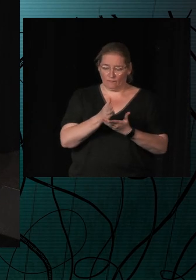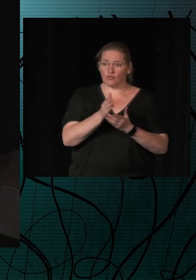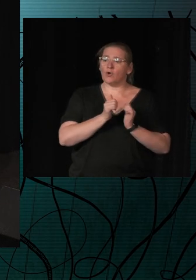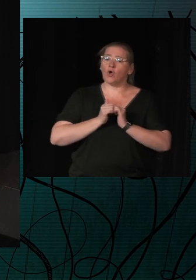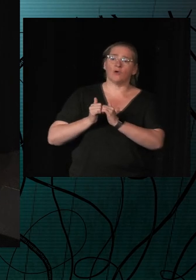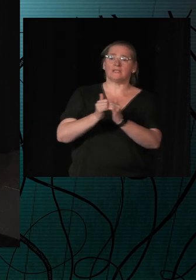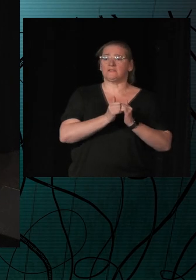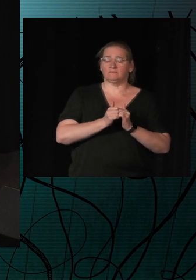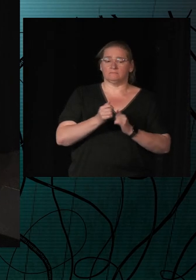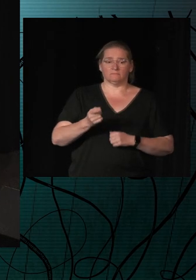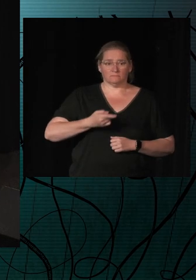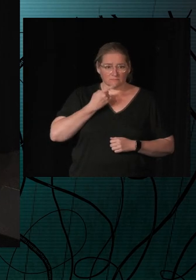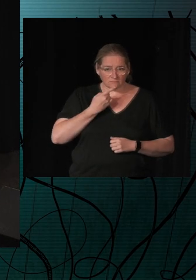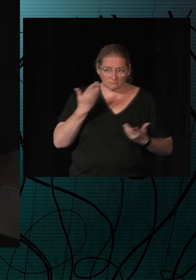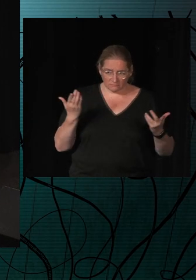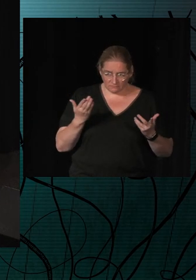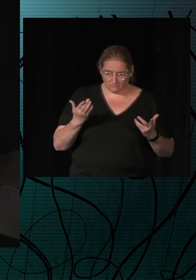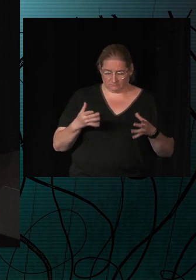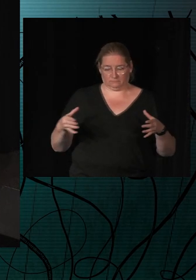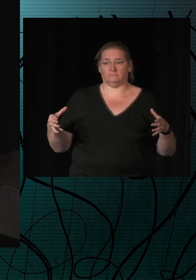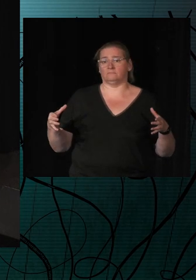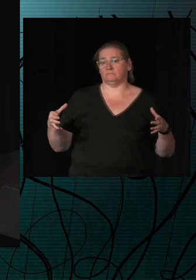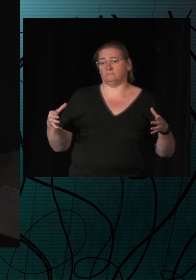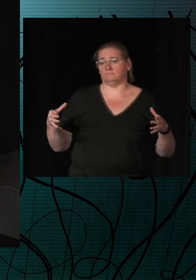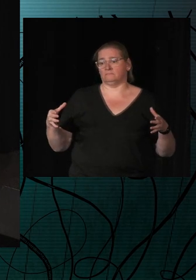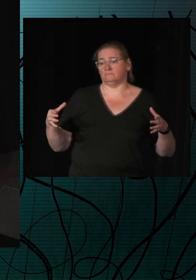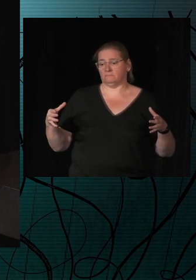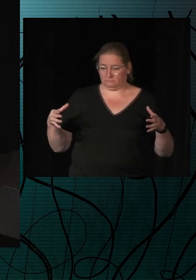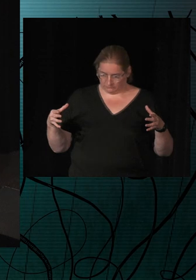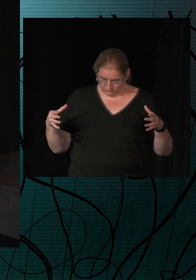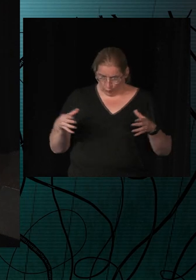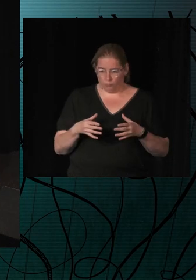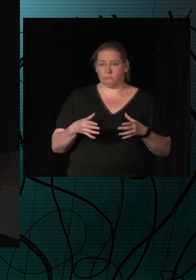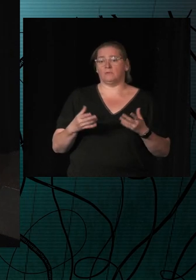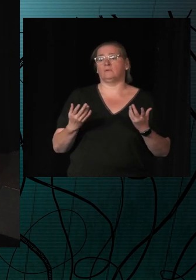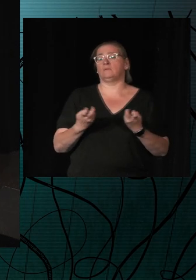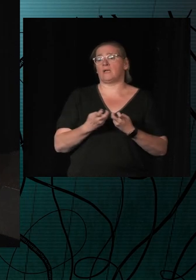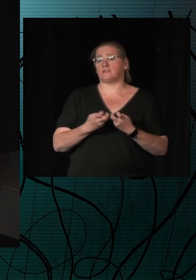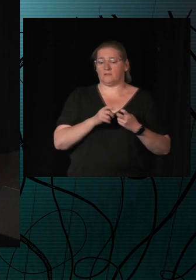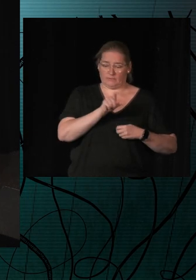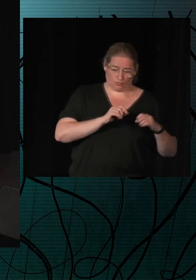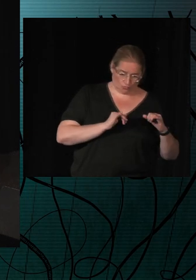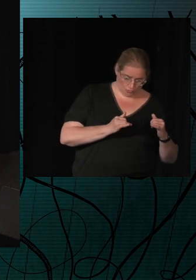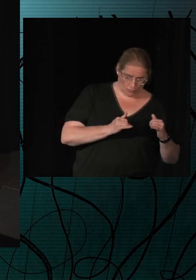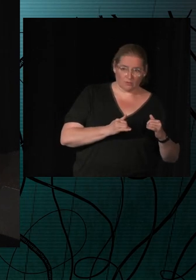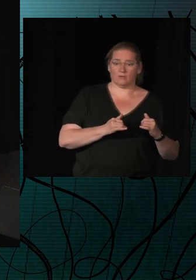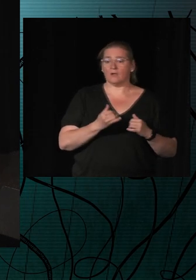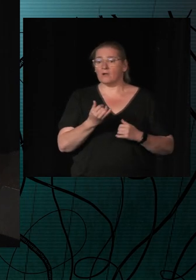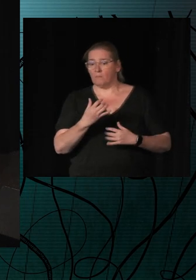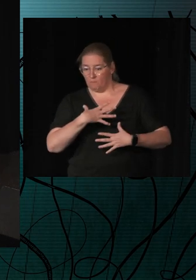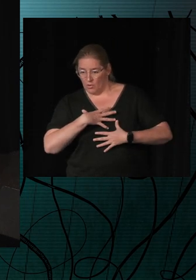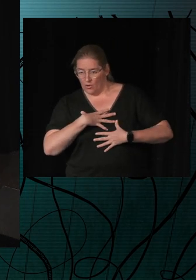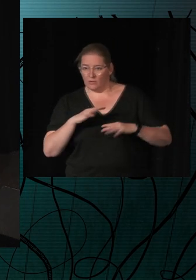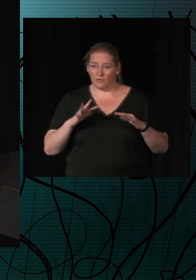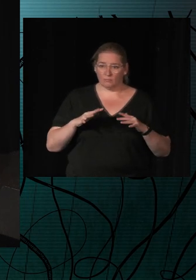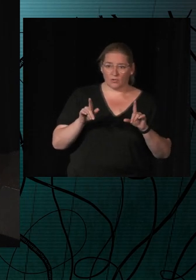c'est-à-dire les rapports de groupe entre la peur et le joueur qui passe notamment par certaines barrières à l'écran et tout le phénomène du